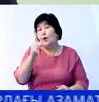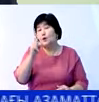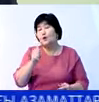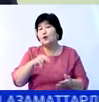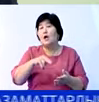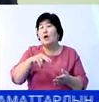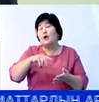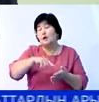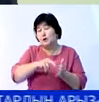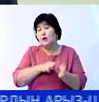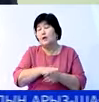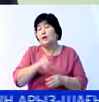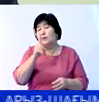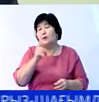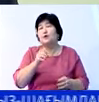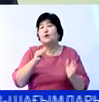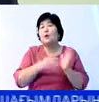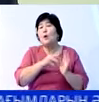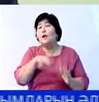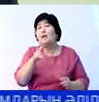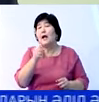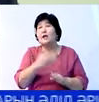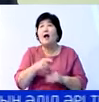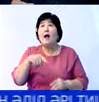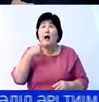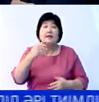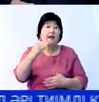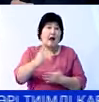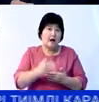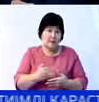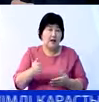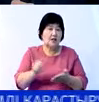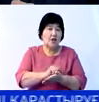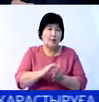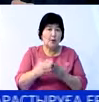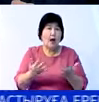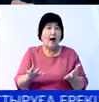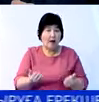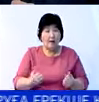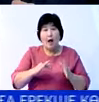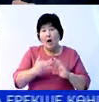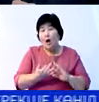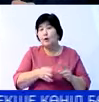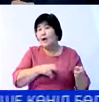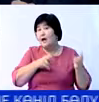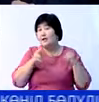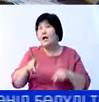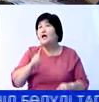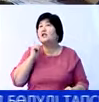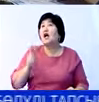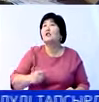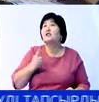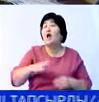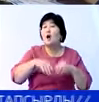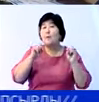асуына 1,19 миллиард теңге қаржы бөлінді. Аталған бағдарлама бойынша дипломын қолына алып, ауылға жол тартатын жас мамандар